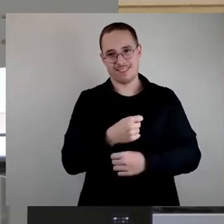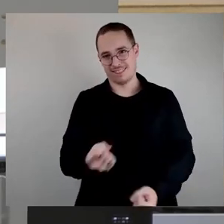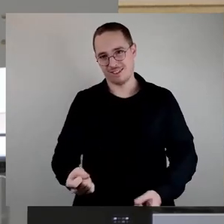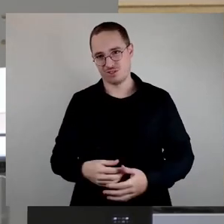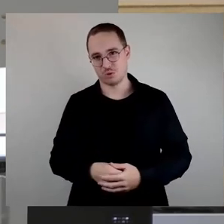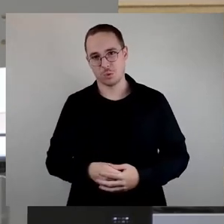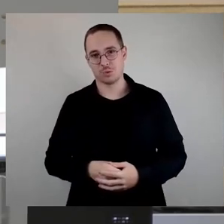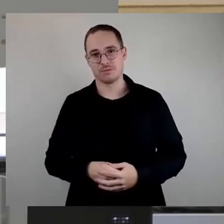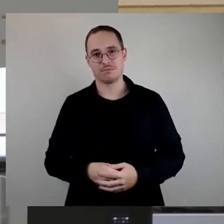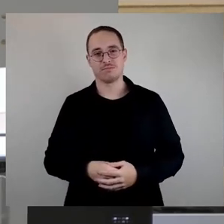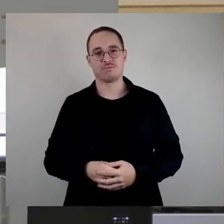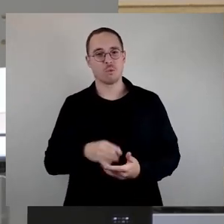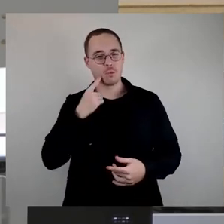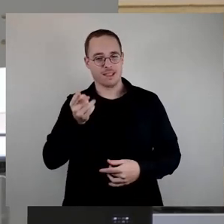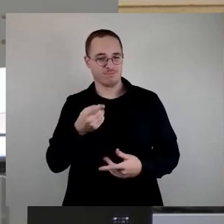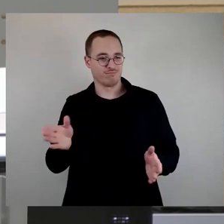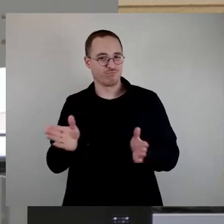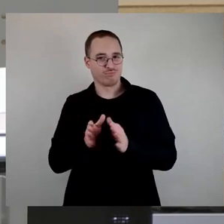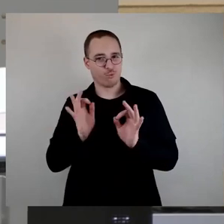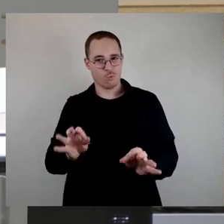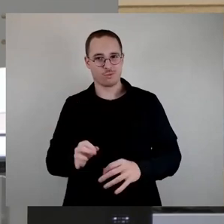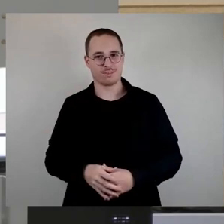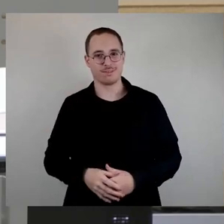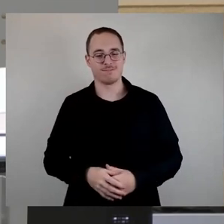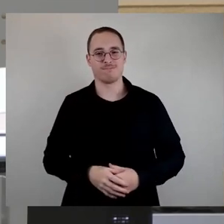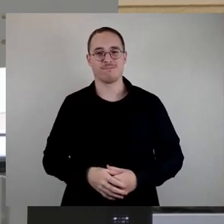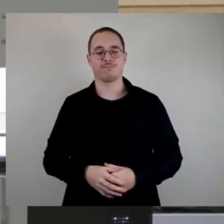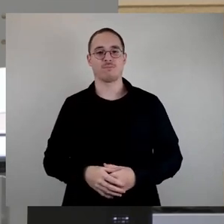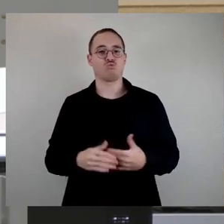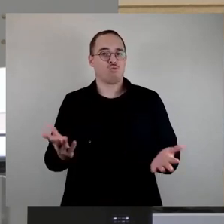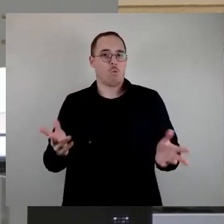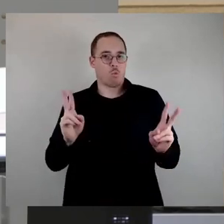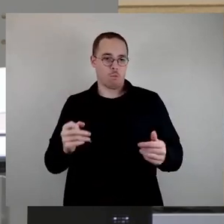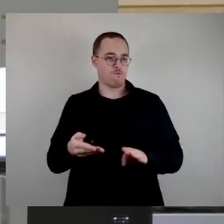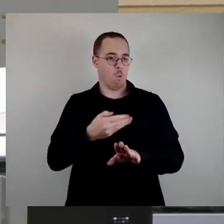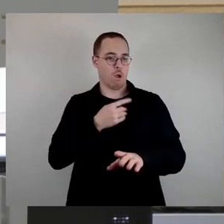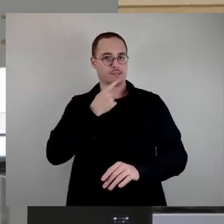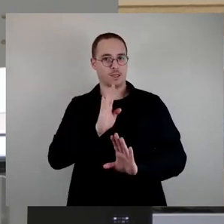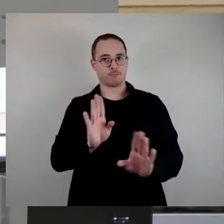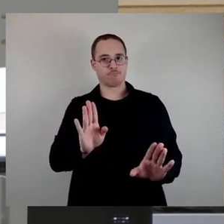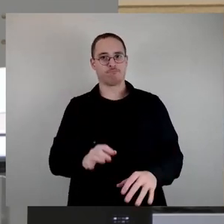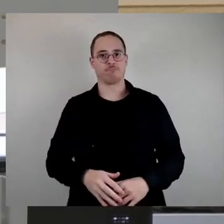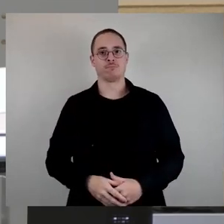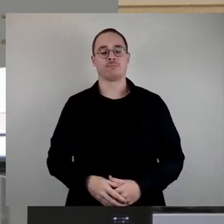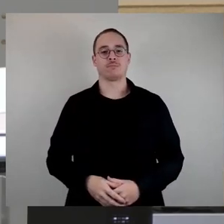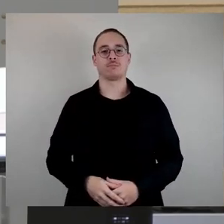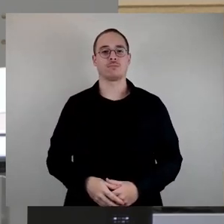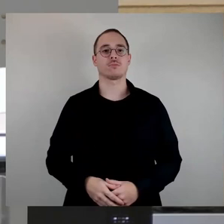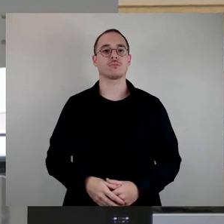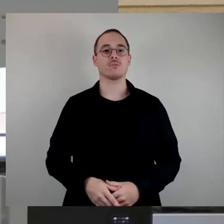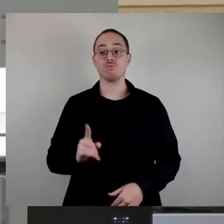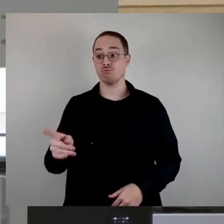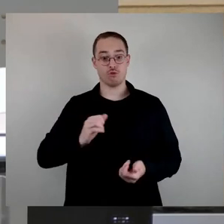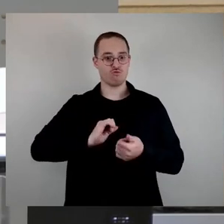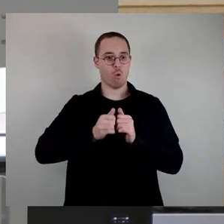loben würde, sehr nah beieinander. Gut, das als Vorspann. Wenn man sich im Sport umtut, dann erlebt man ja sehr oft Folgendes. Unter